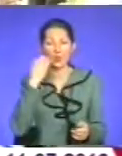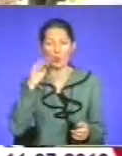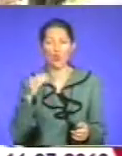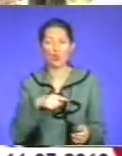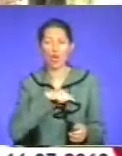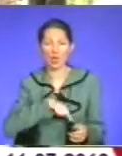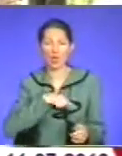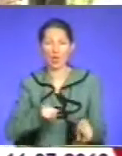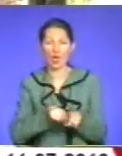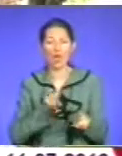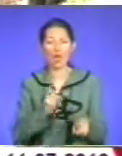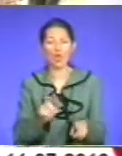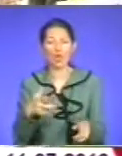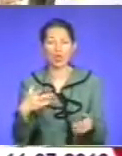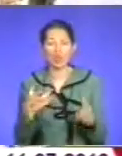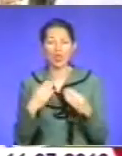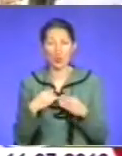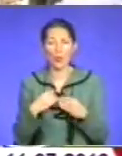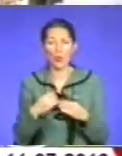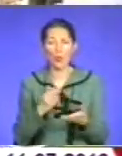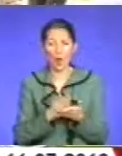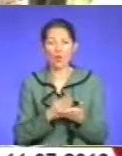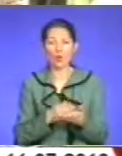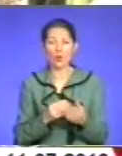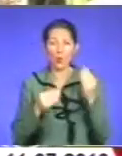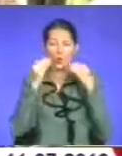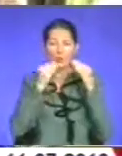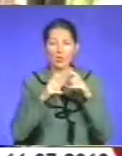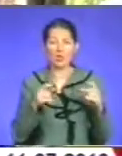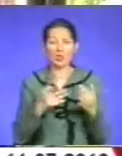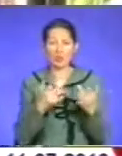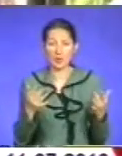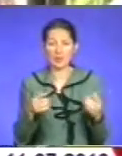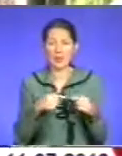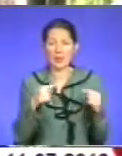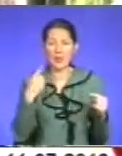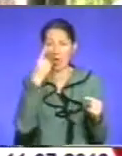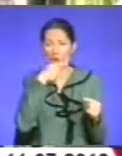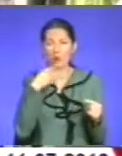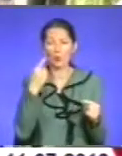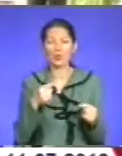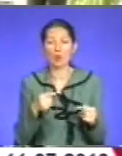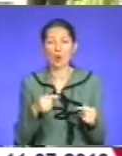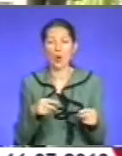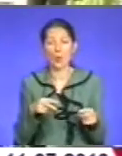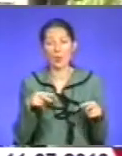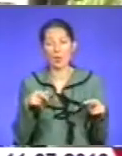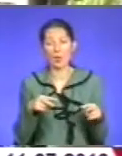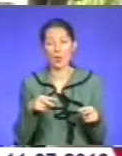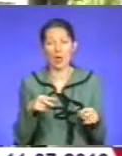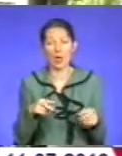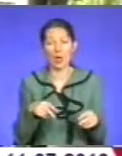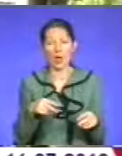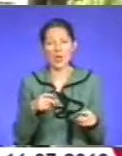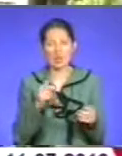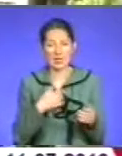носять косметичку, носять з собою там, ну, ще якісь предмети такого особистого вжитку, я би радила завжди